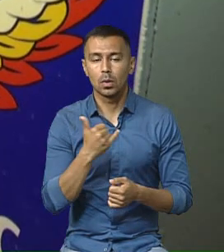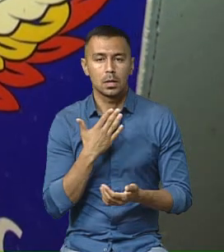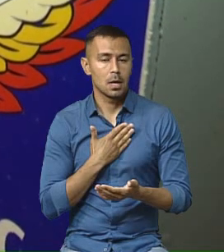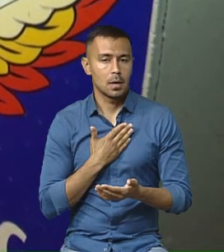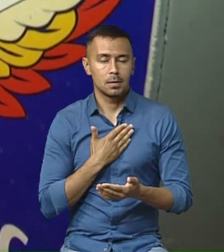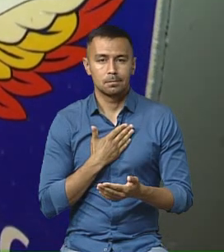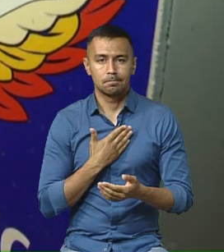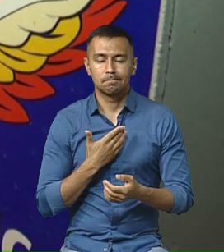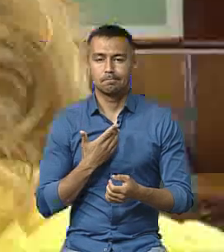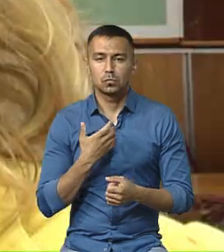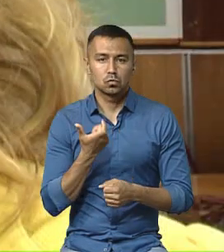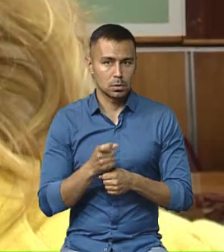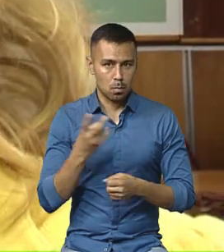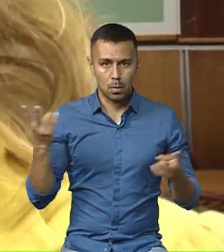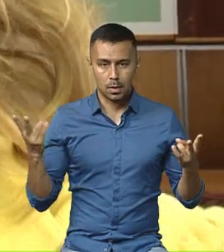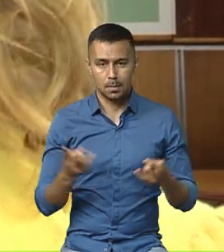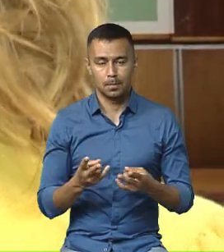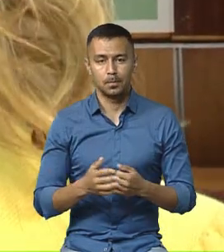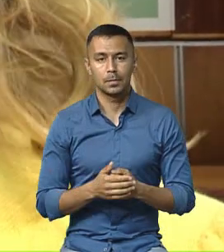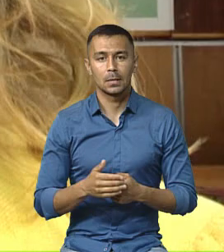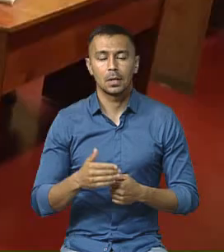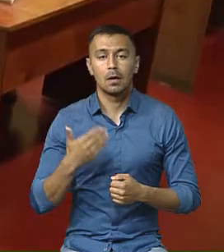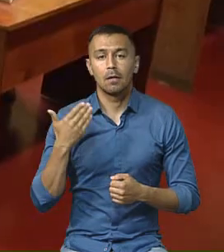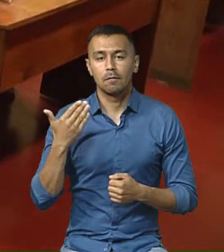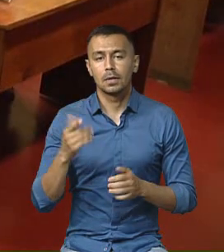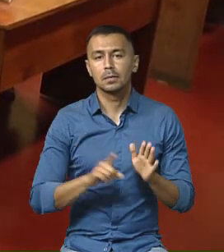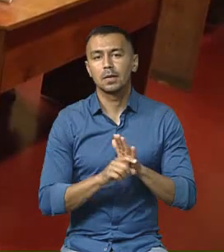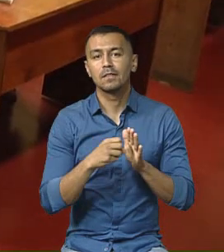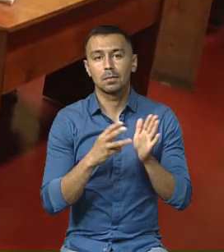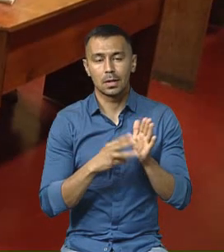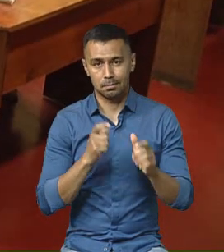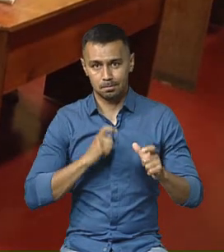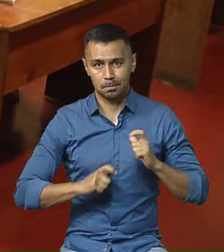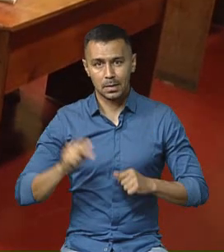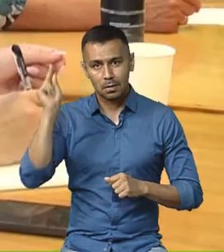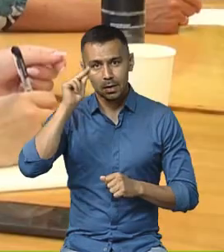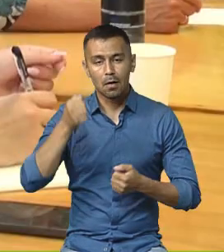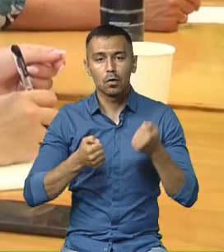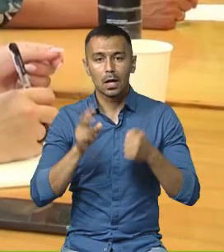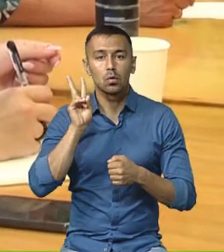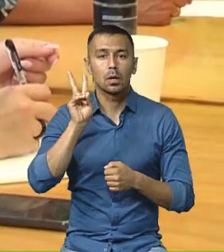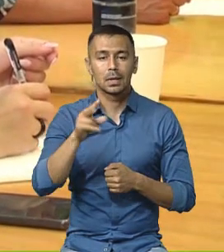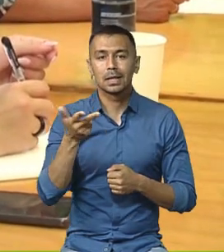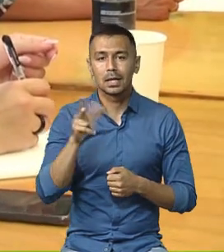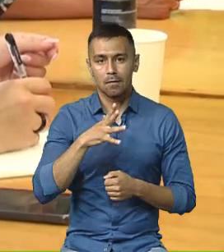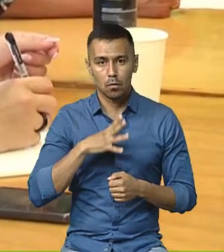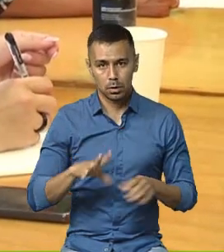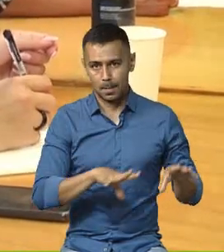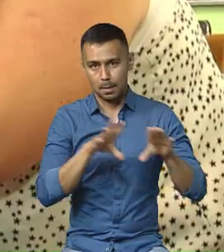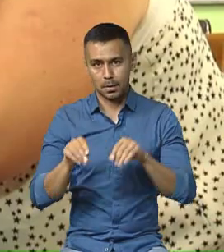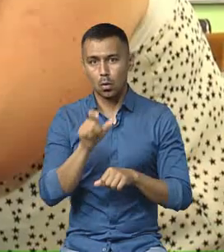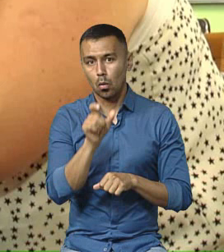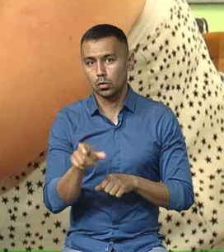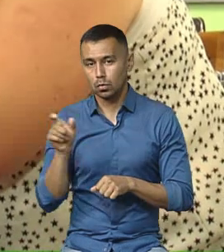потреба близько 50 водіїв. За словами Наталії Процюк, з 18 слухачів курсів з навчання на водія тролейбуса, 3 вимушено переміщені